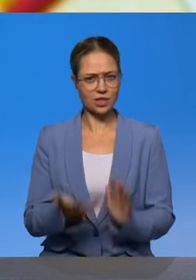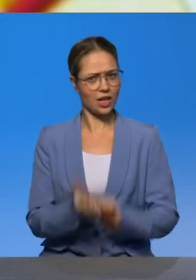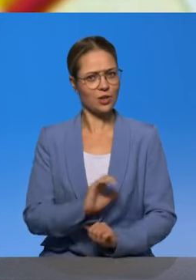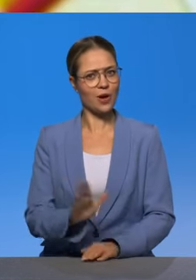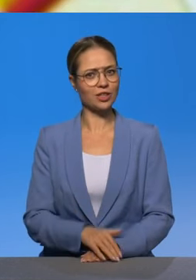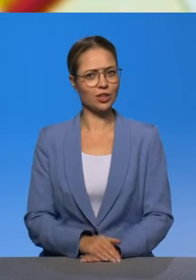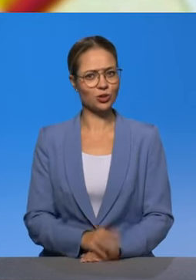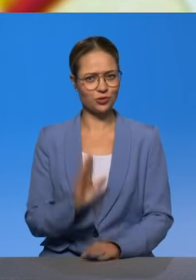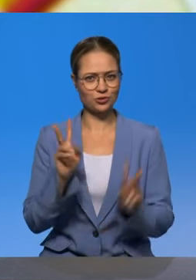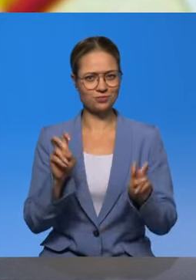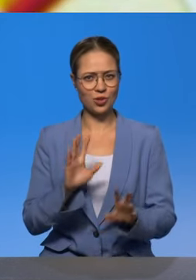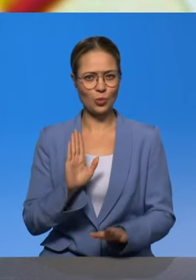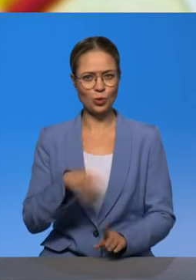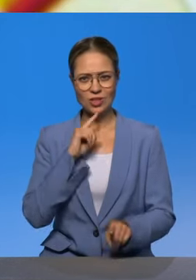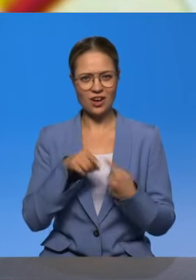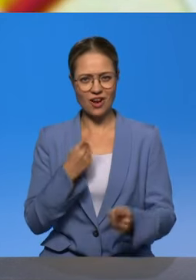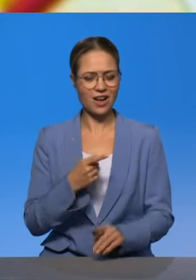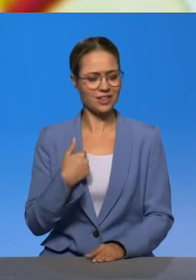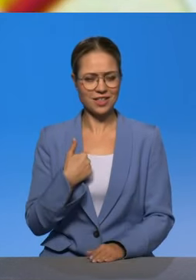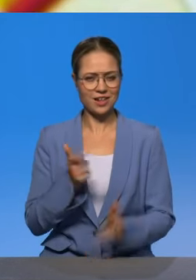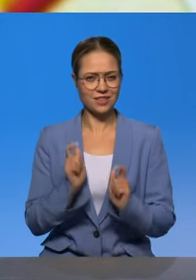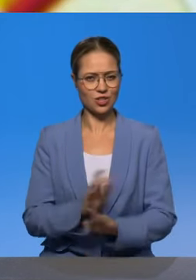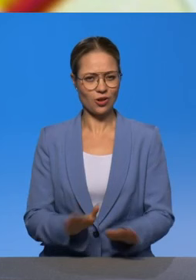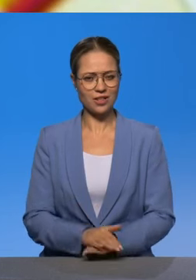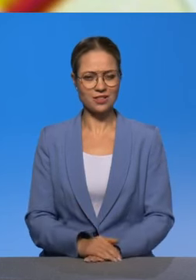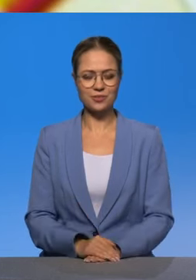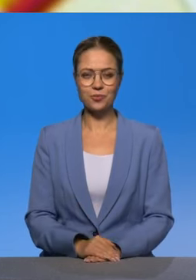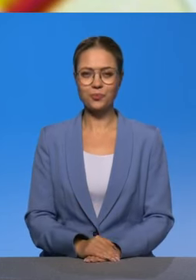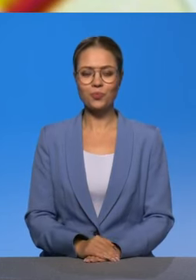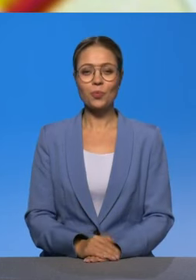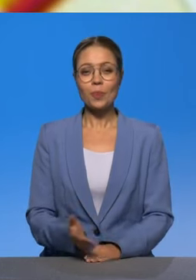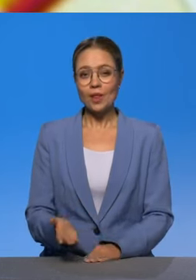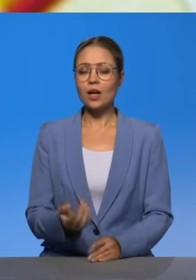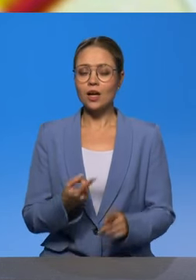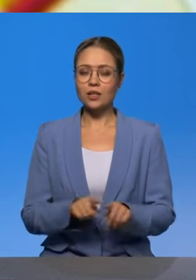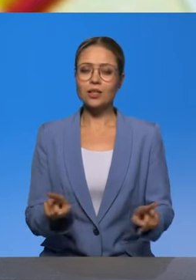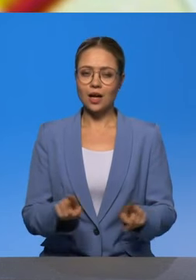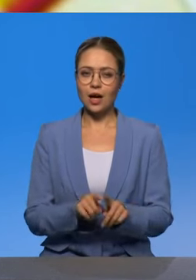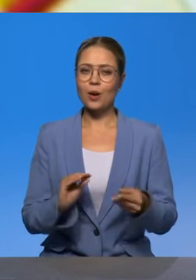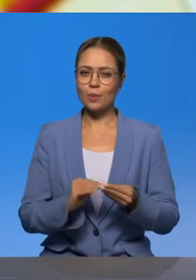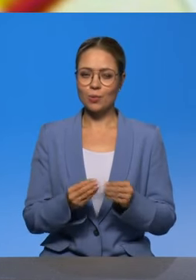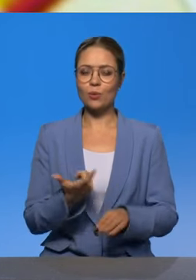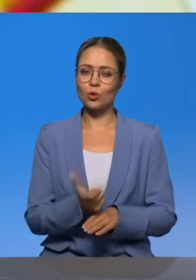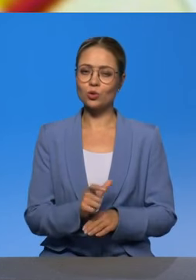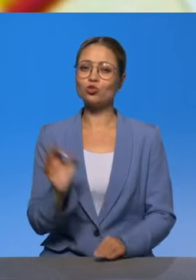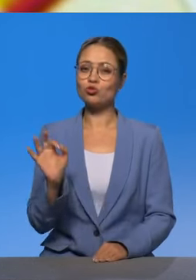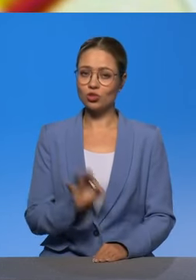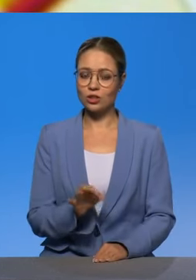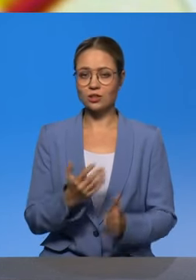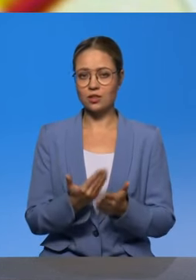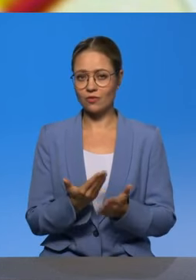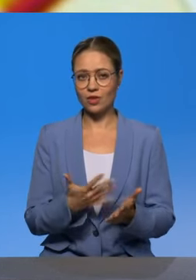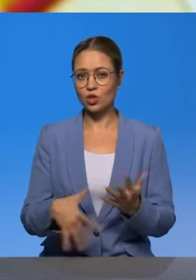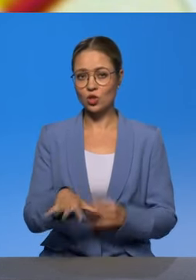пусть говорят, я не согласна, но тем не менее. Конечно, это такая проблема очень частая, потому что, ну, не всем